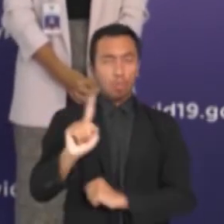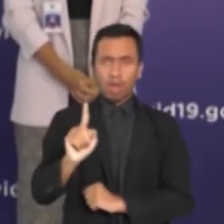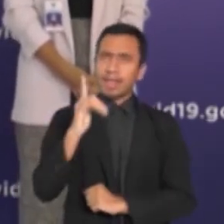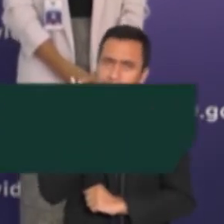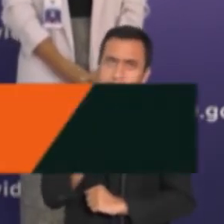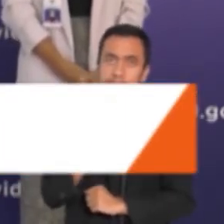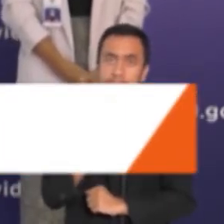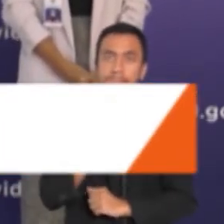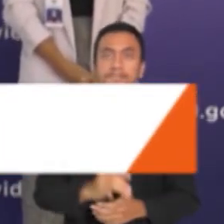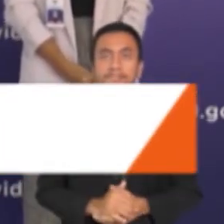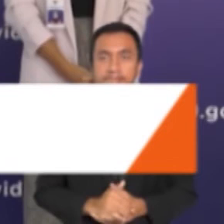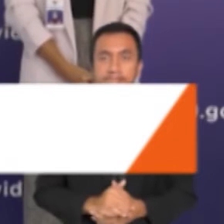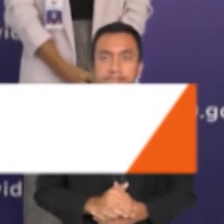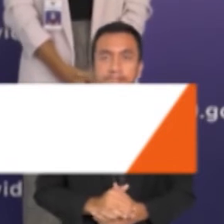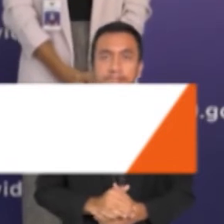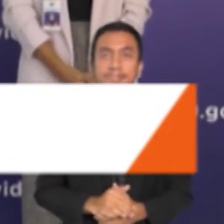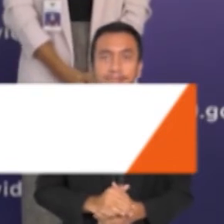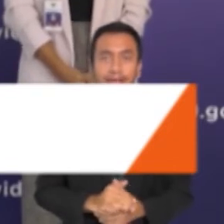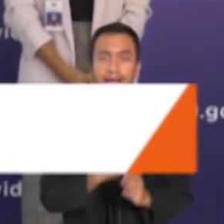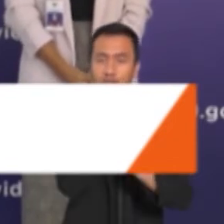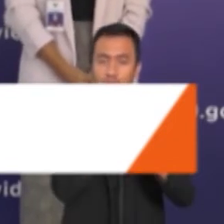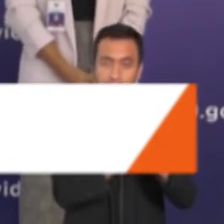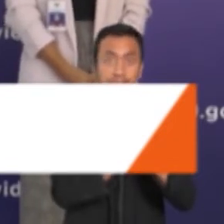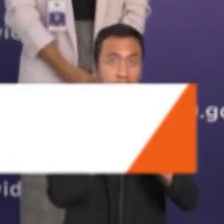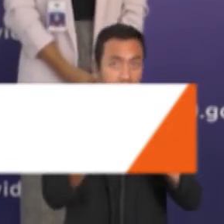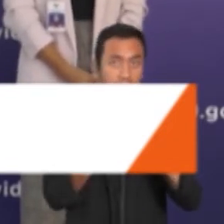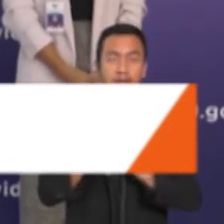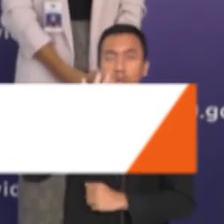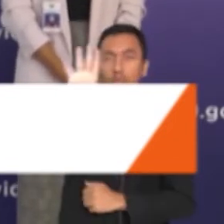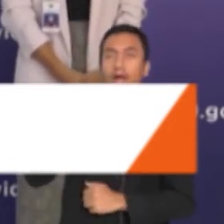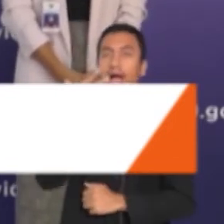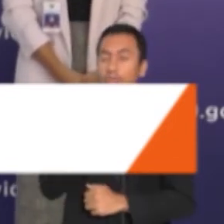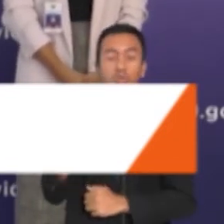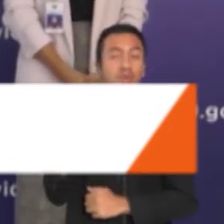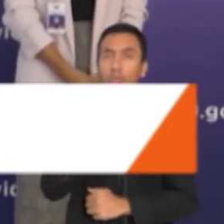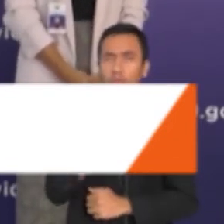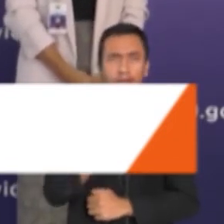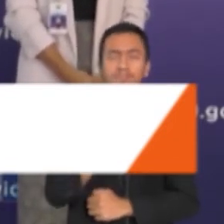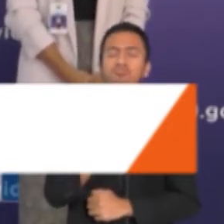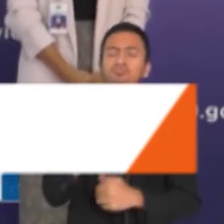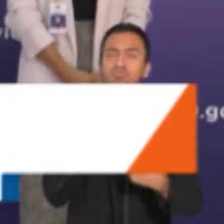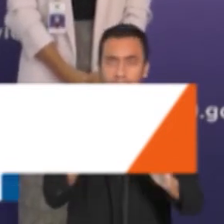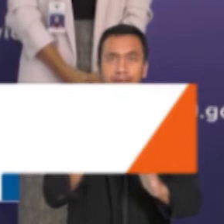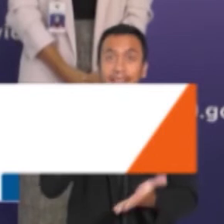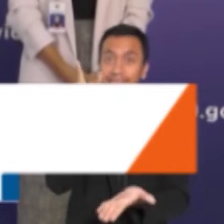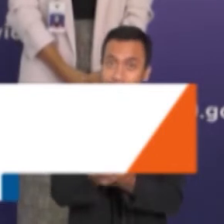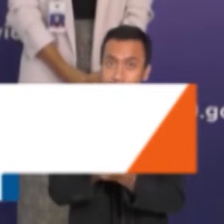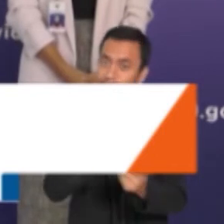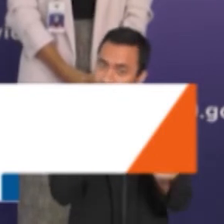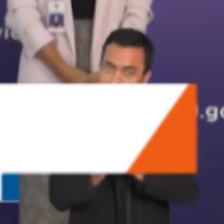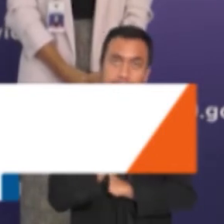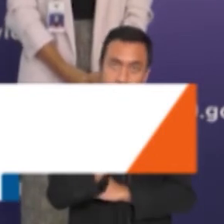Artinya mudik dilarang, titik. Saya tegaskan sekali lagi, mudik